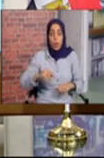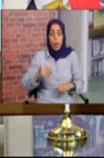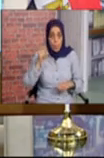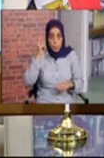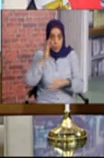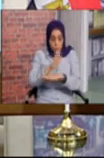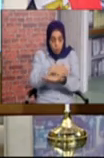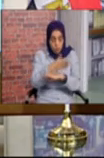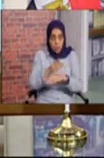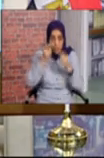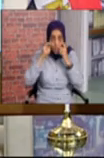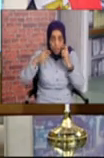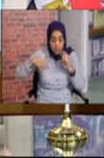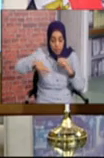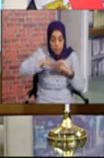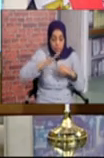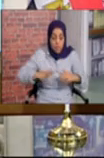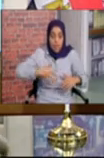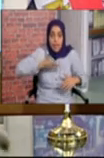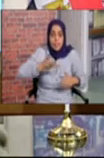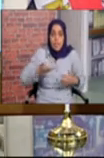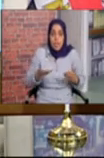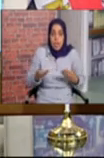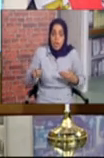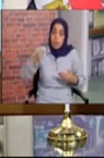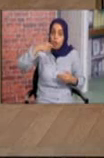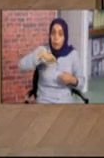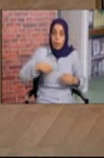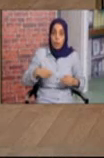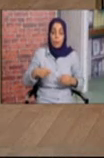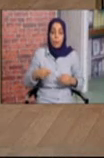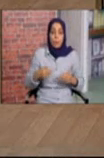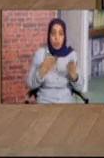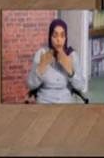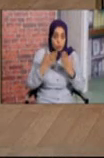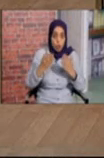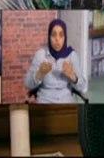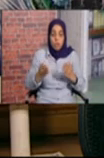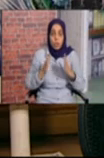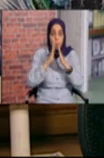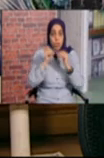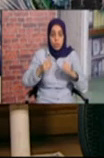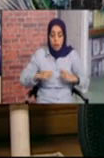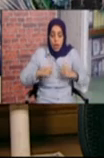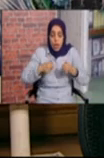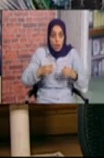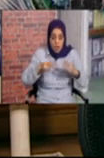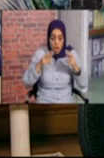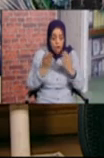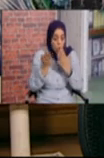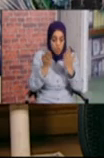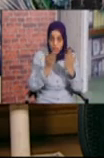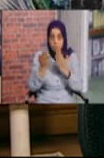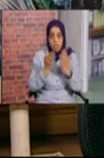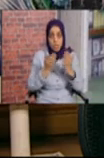بخطط الناس عايزة تقلدني صحيح وتطبقها ما هو الدراسه الوضع في مصر دلوقتي محل دراسه محل مثل هذه المبادرات